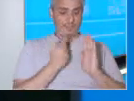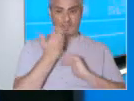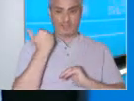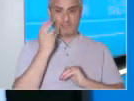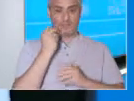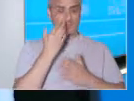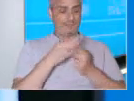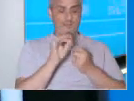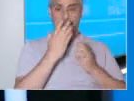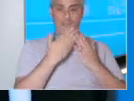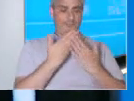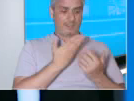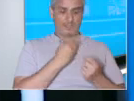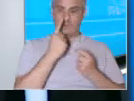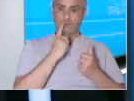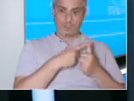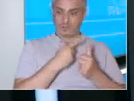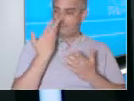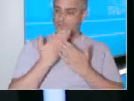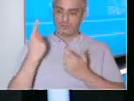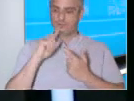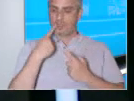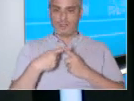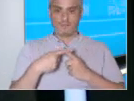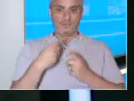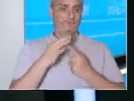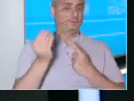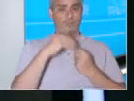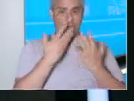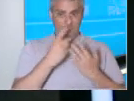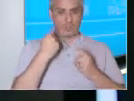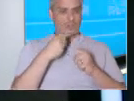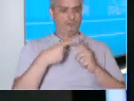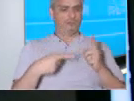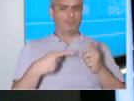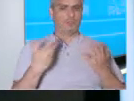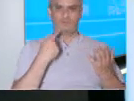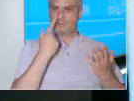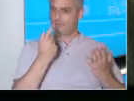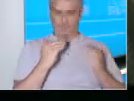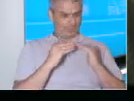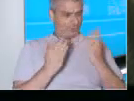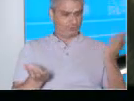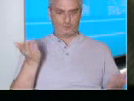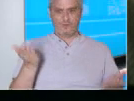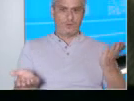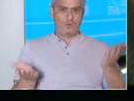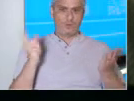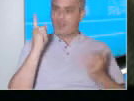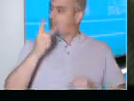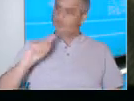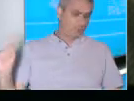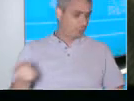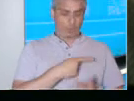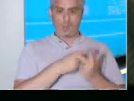שמצית בית כנסת כזה קיבל שנה, ומצית ישיבה שנה וחצי, ומצית עוד בית כנסת עוד חצי שנה, ואמרתי, תשבו, תשבו, צריך להעניש את